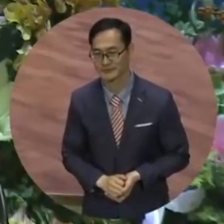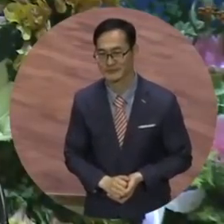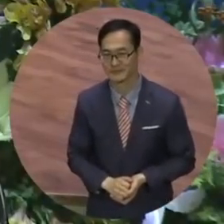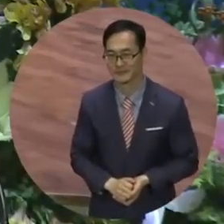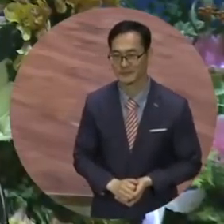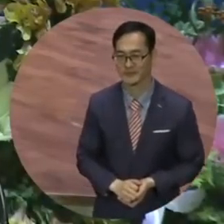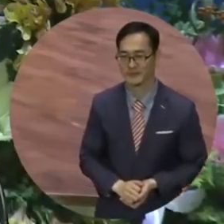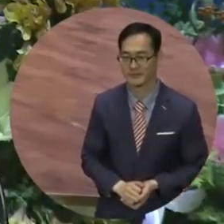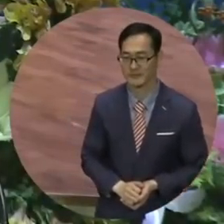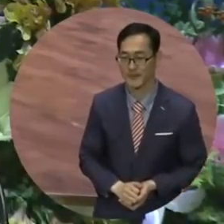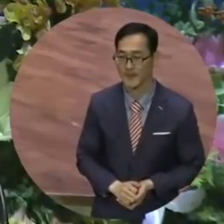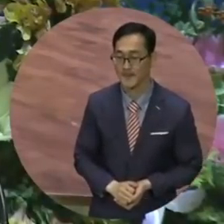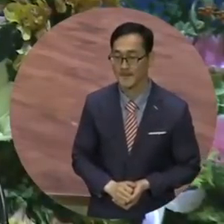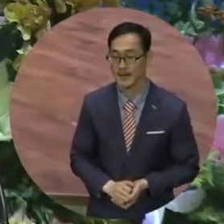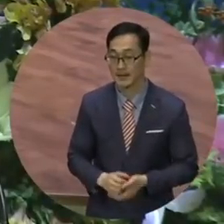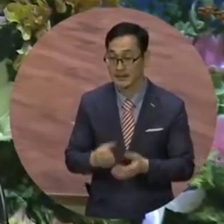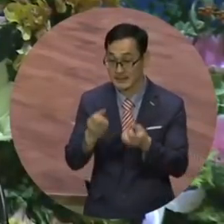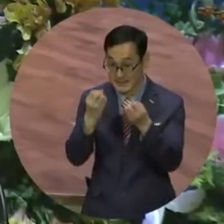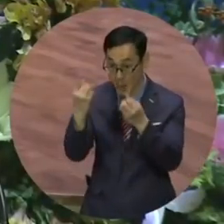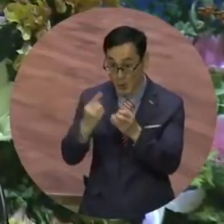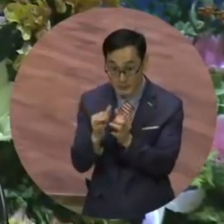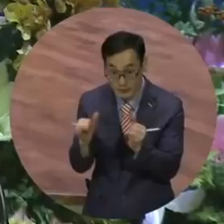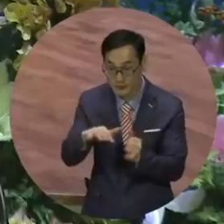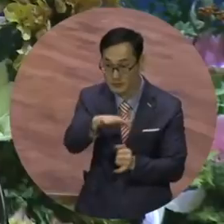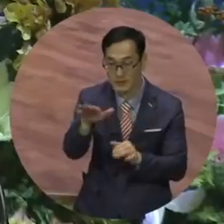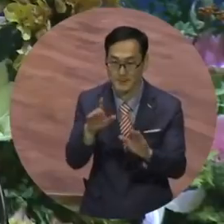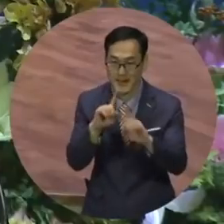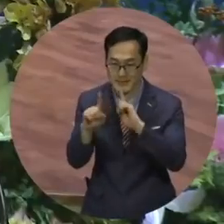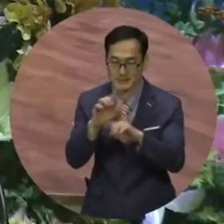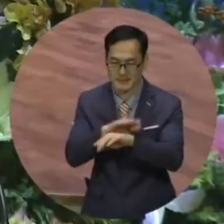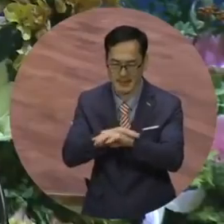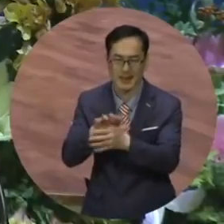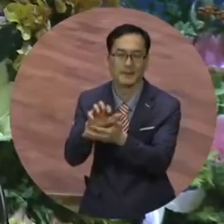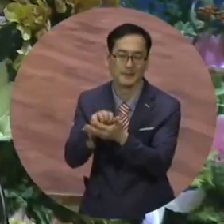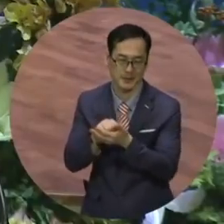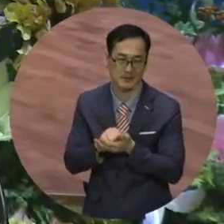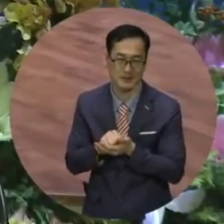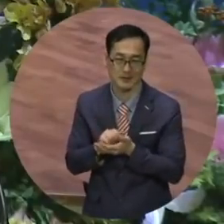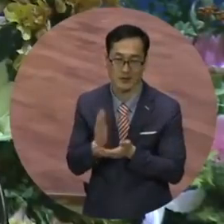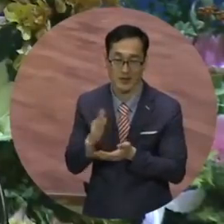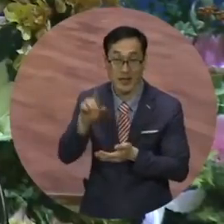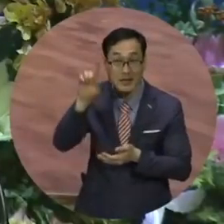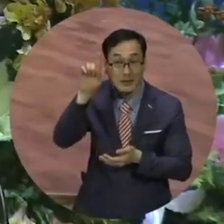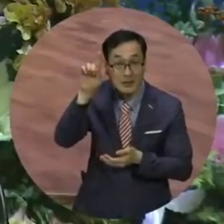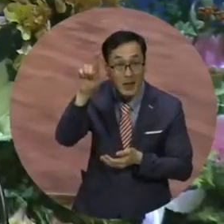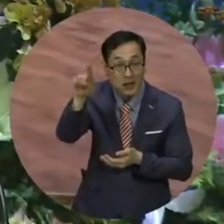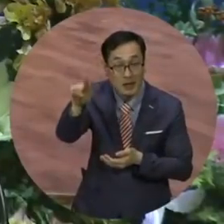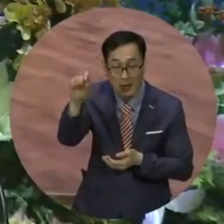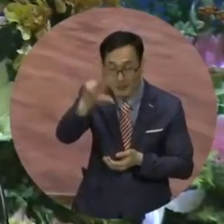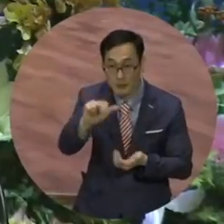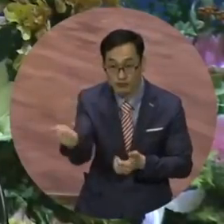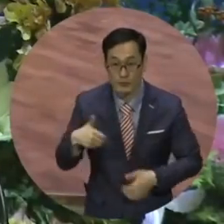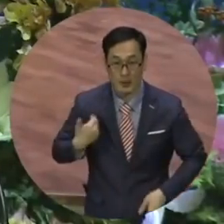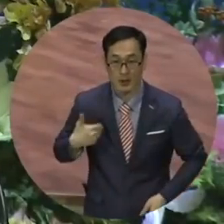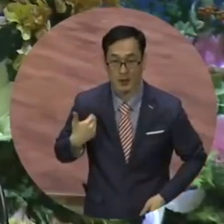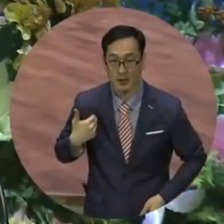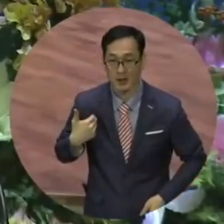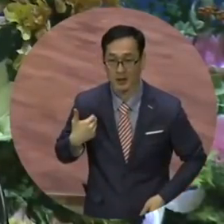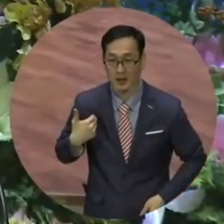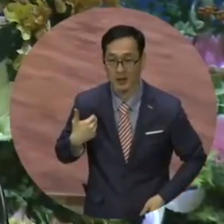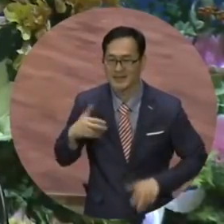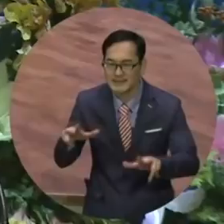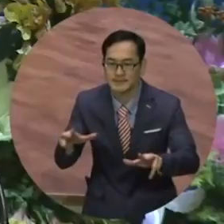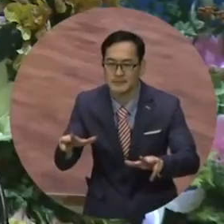말씀을 받는 지금이 중요해요. 지금 내일을 몰라. 내일 무슨 일이 생길지 몰라. 이 중에 내일 천국 갈지 일상인지